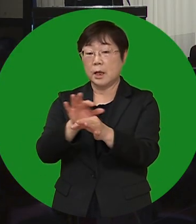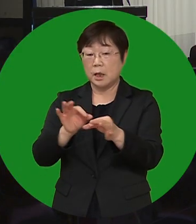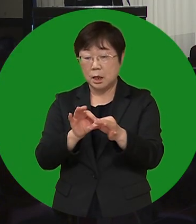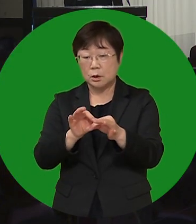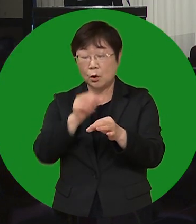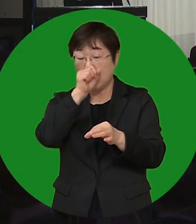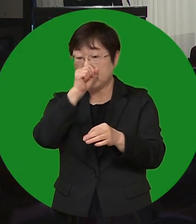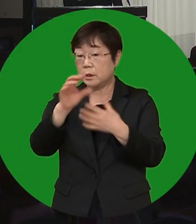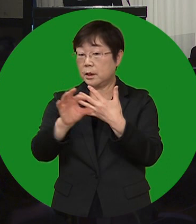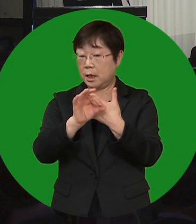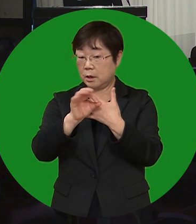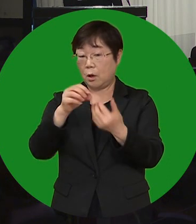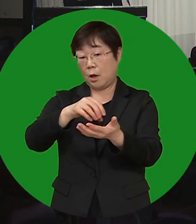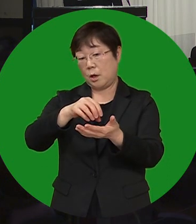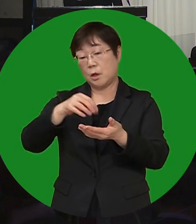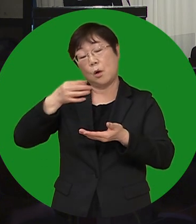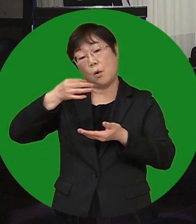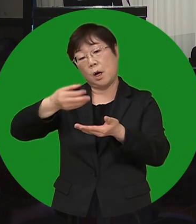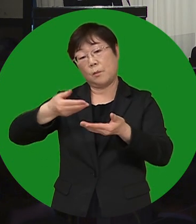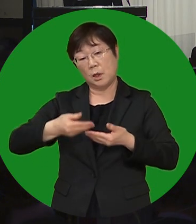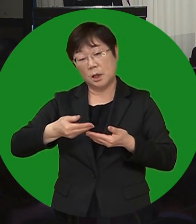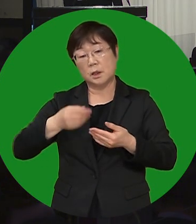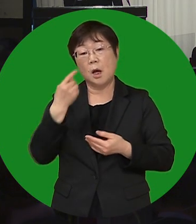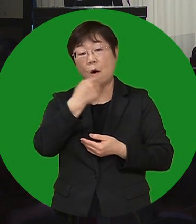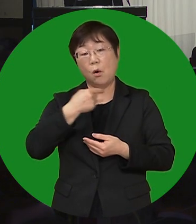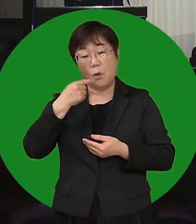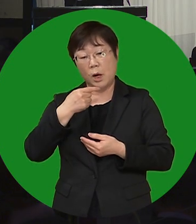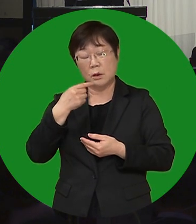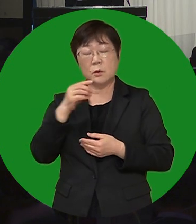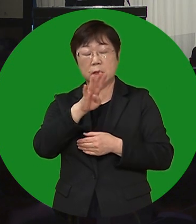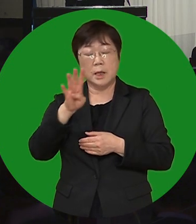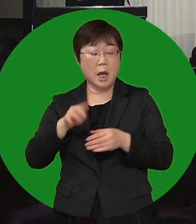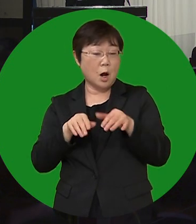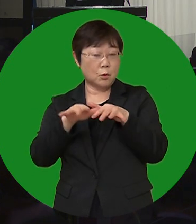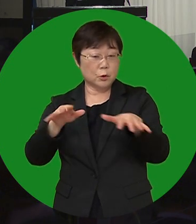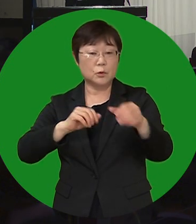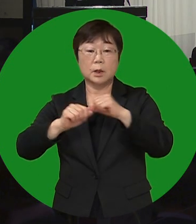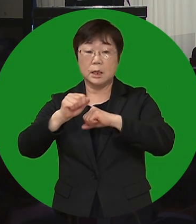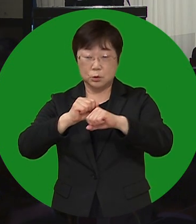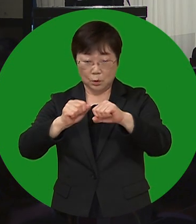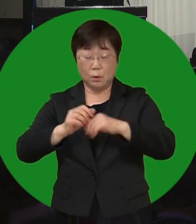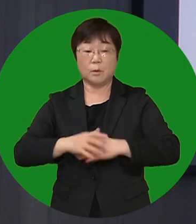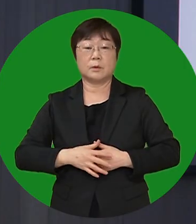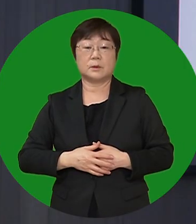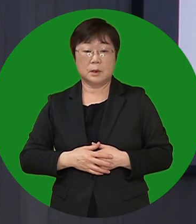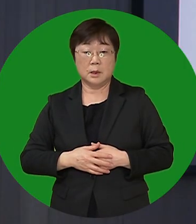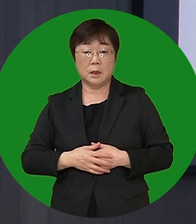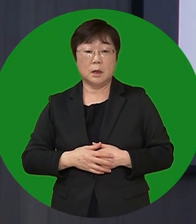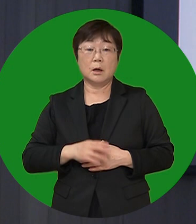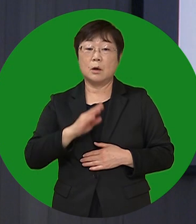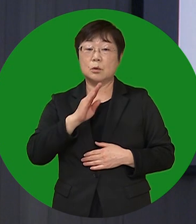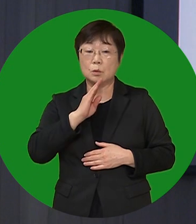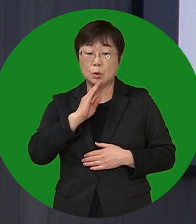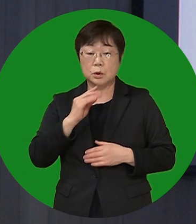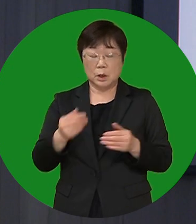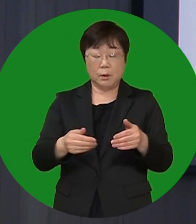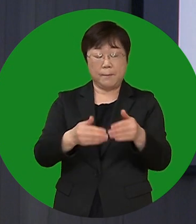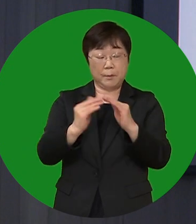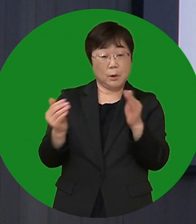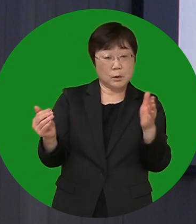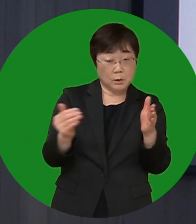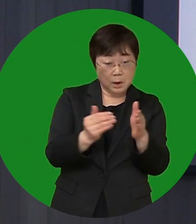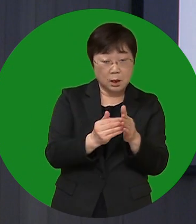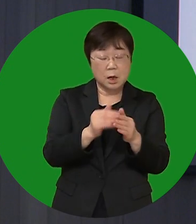優良事例としてご評価頂きましたオーラルケア普及活動についてでございますけれども当社は創業当時から